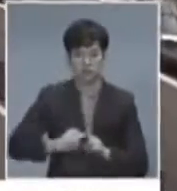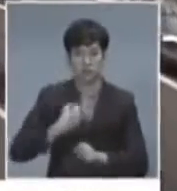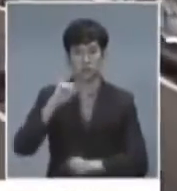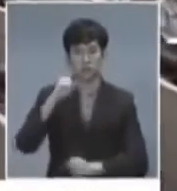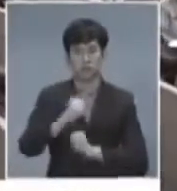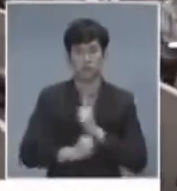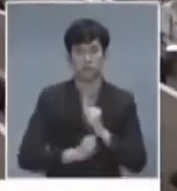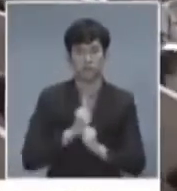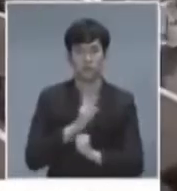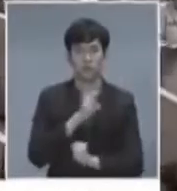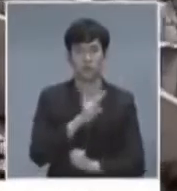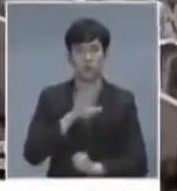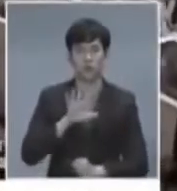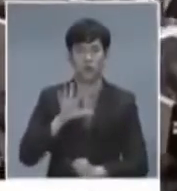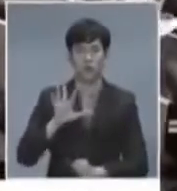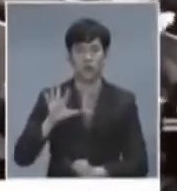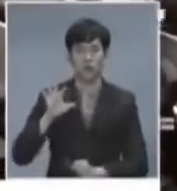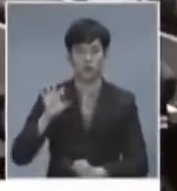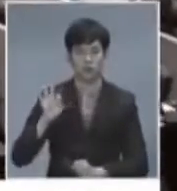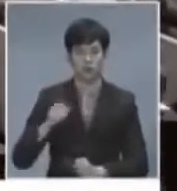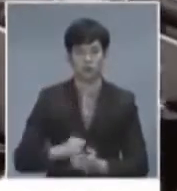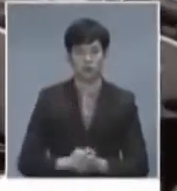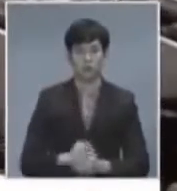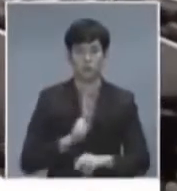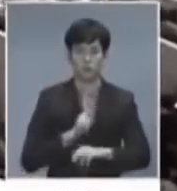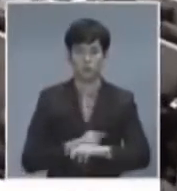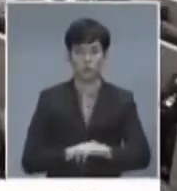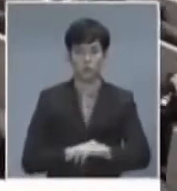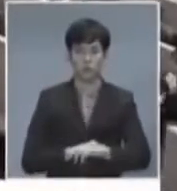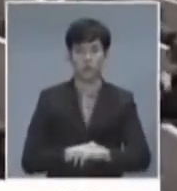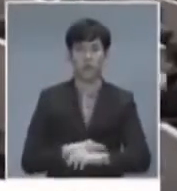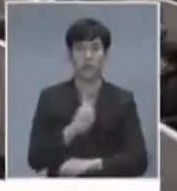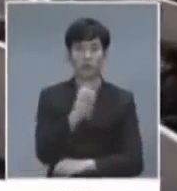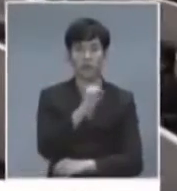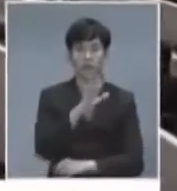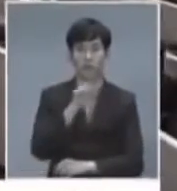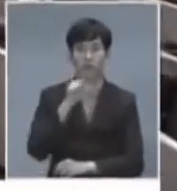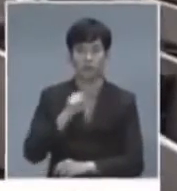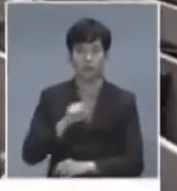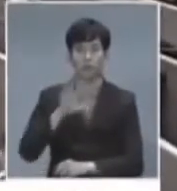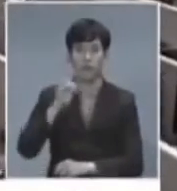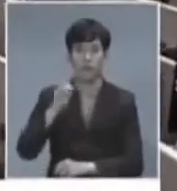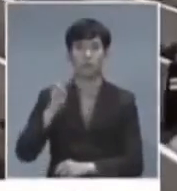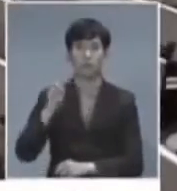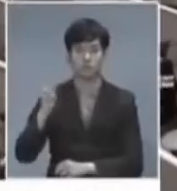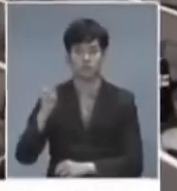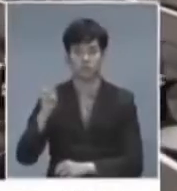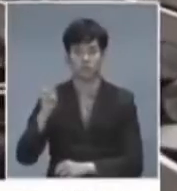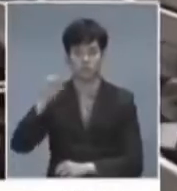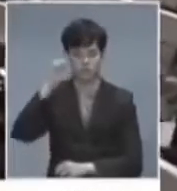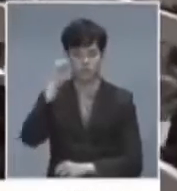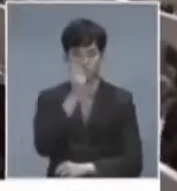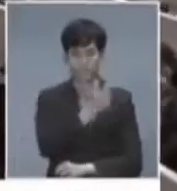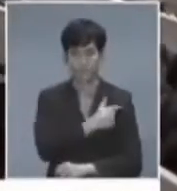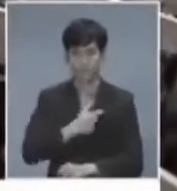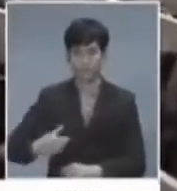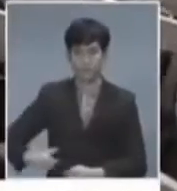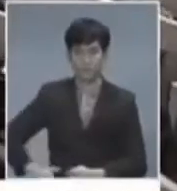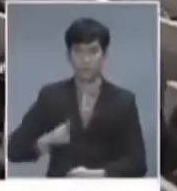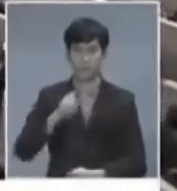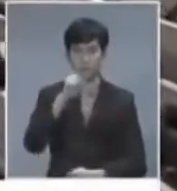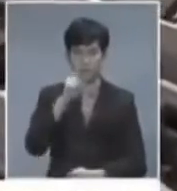ช2559เวลา 15:52 นาทีเสด็จสวรรคตณโรงพยาบ